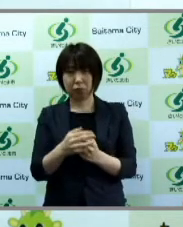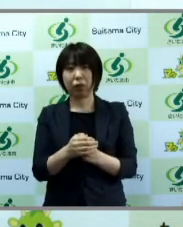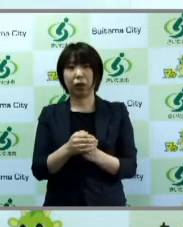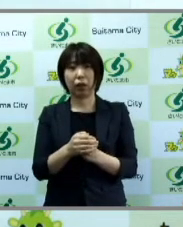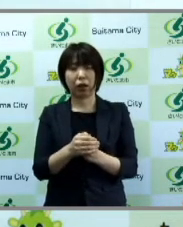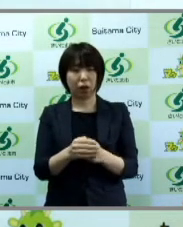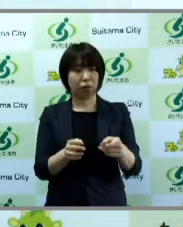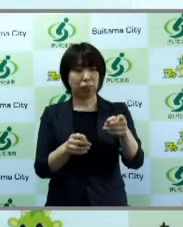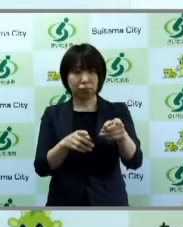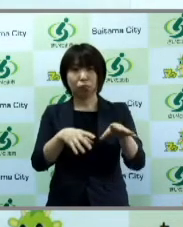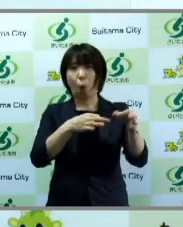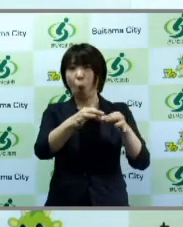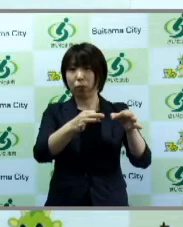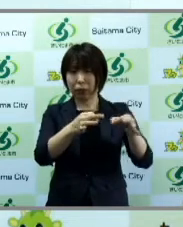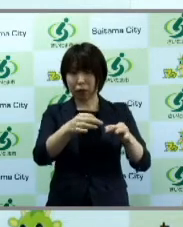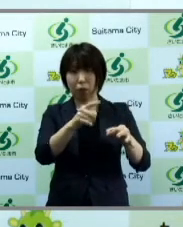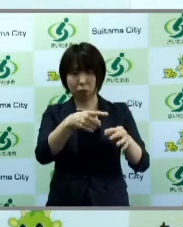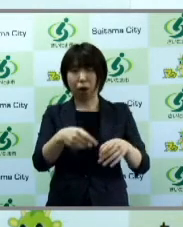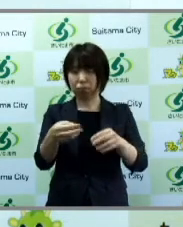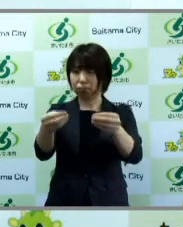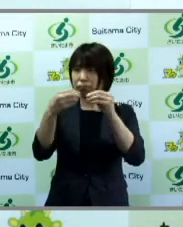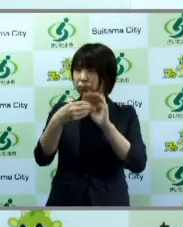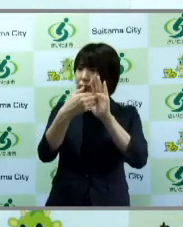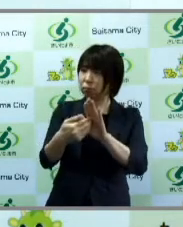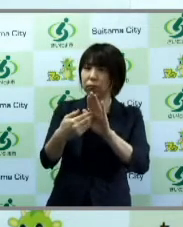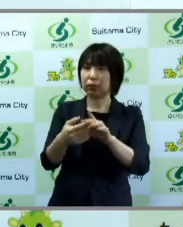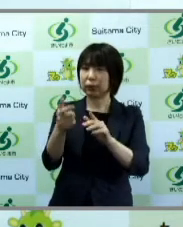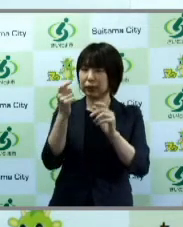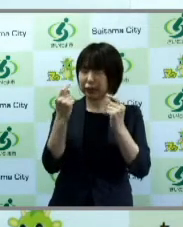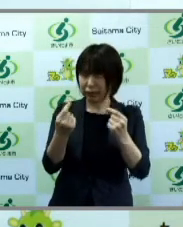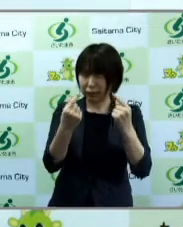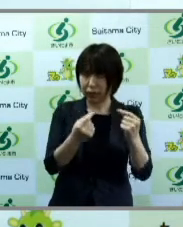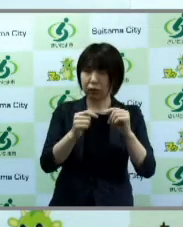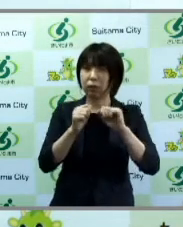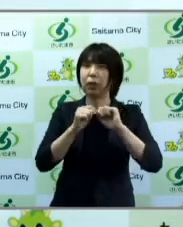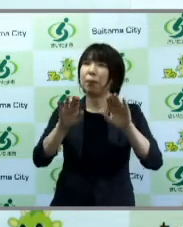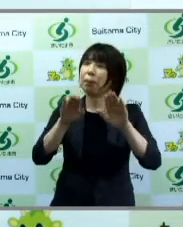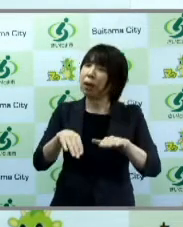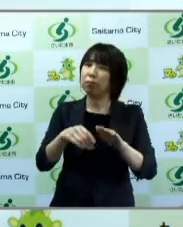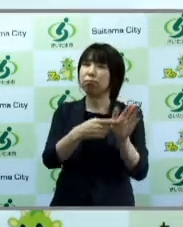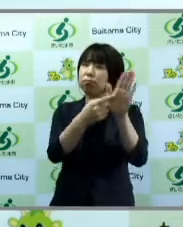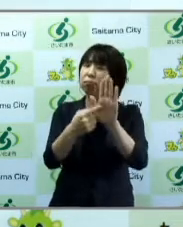えば休業要請できないんじゃないかなと思うんですけども、その辺はいかがですかね。